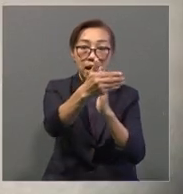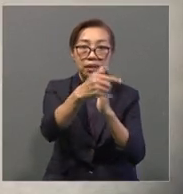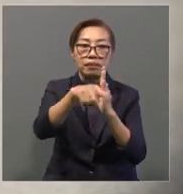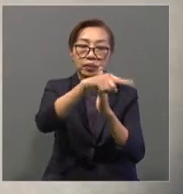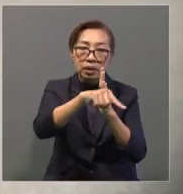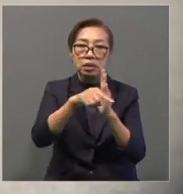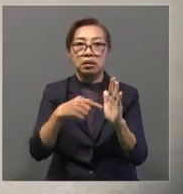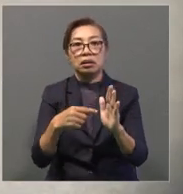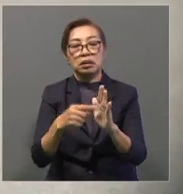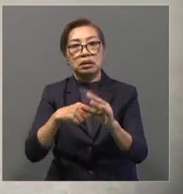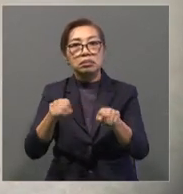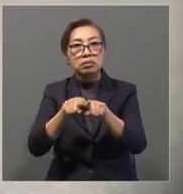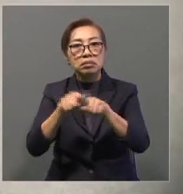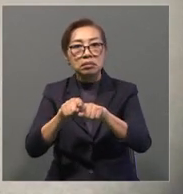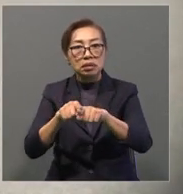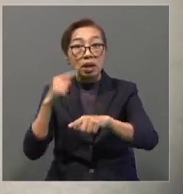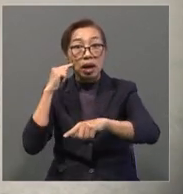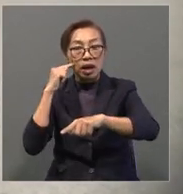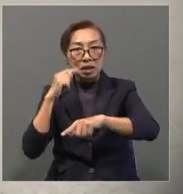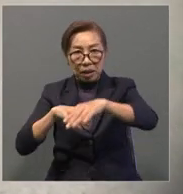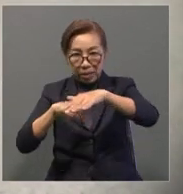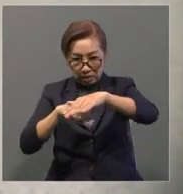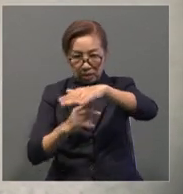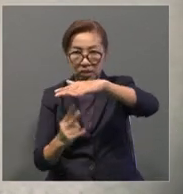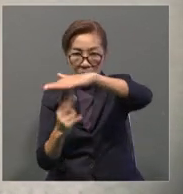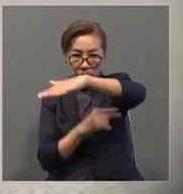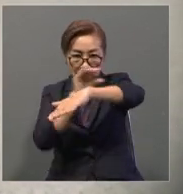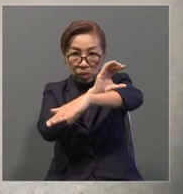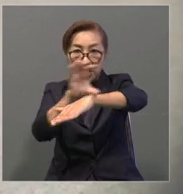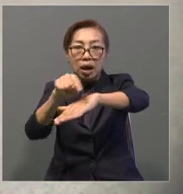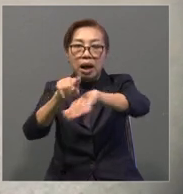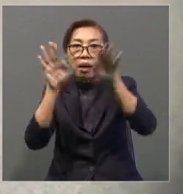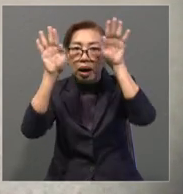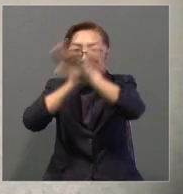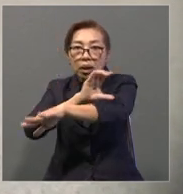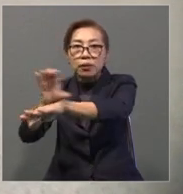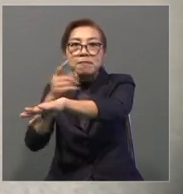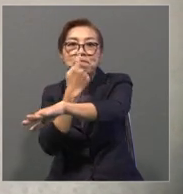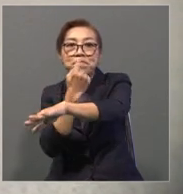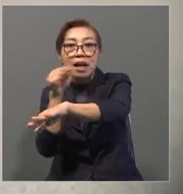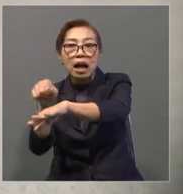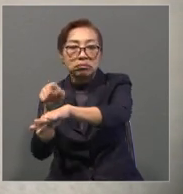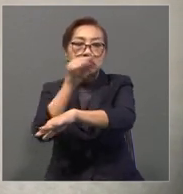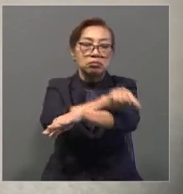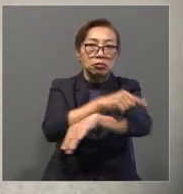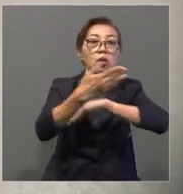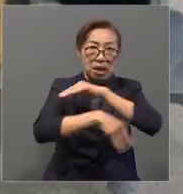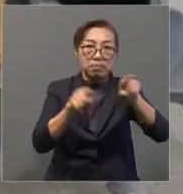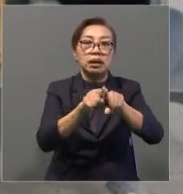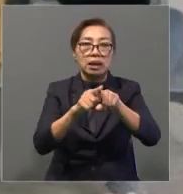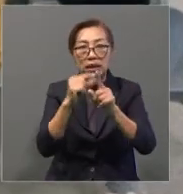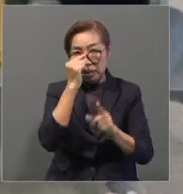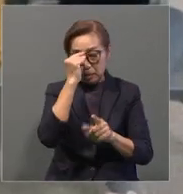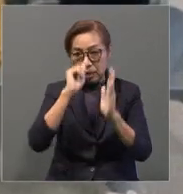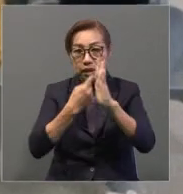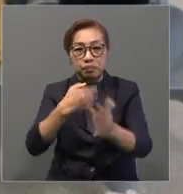จะวิ่งอยู่บนโครงสร้างทางยกระดับเช่นเดียวกับรถไฟชานเมืองสายสีแดงก็คือบางซื่อรังสิตค่ะตั้งแต่สถานีกลาง